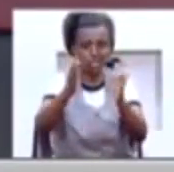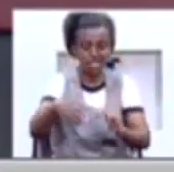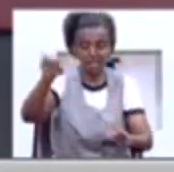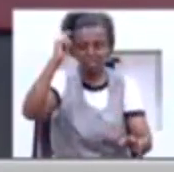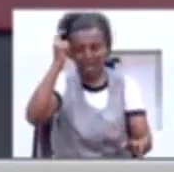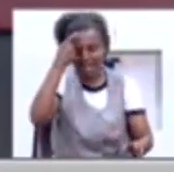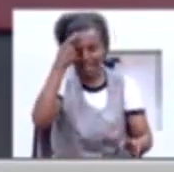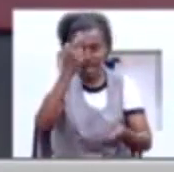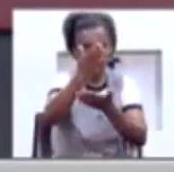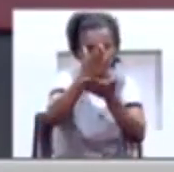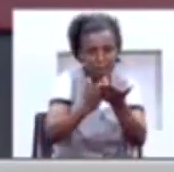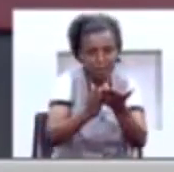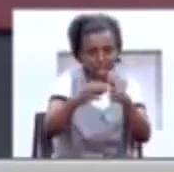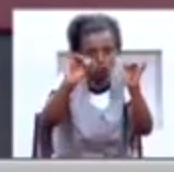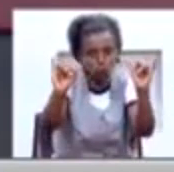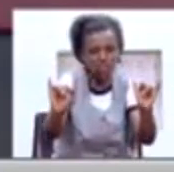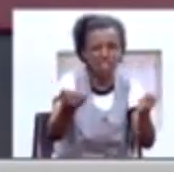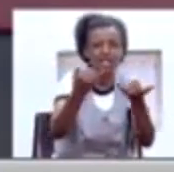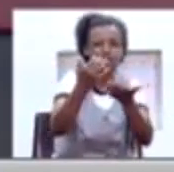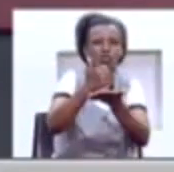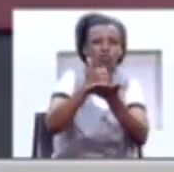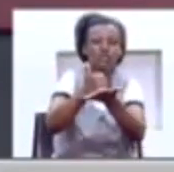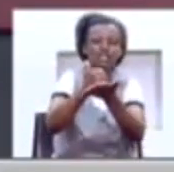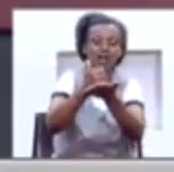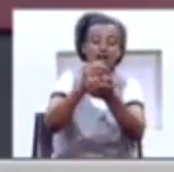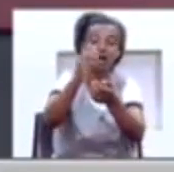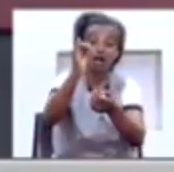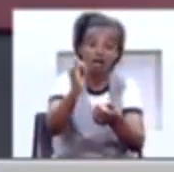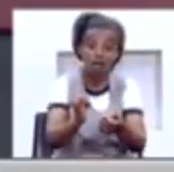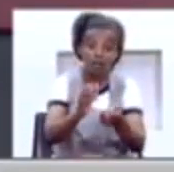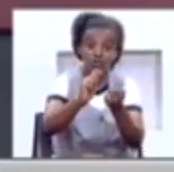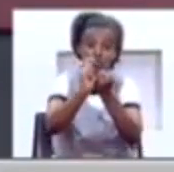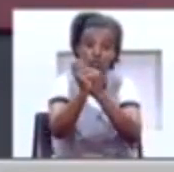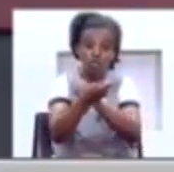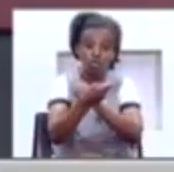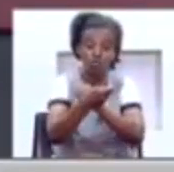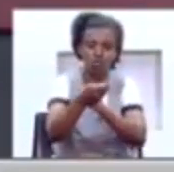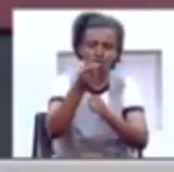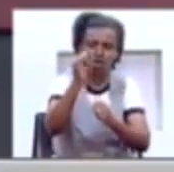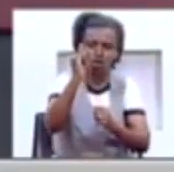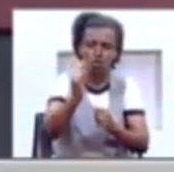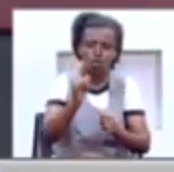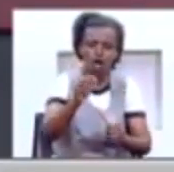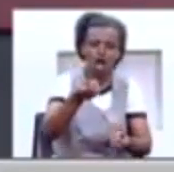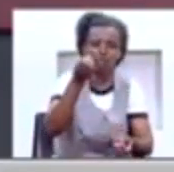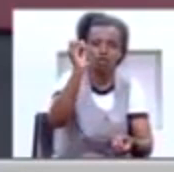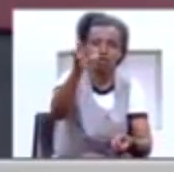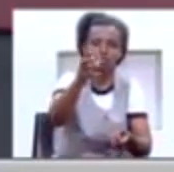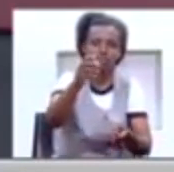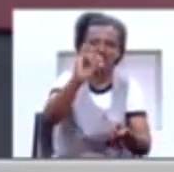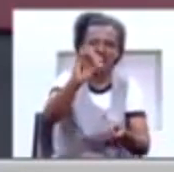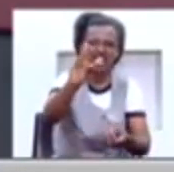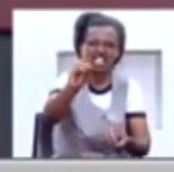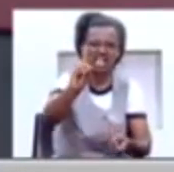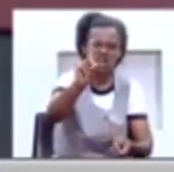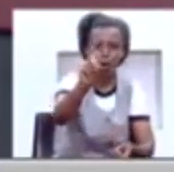bamwe bakagerageza no gufasha abatutsi kugira ngo bahindure ubwoko bakabaha indangamuntu z'ubuhutu kugira ngo baborohereze